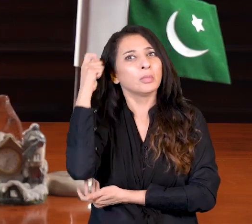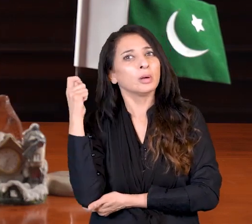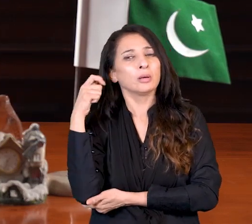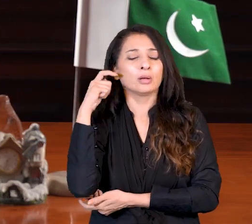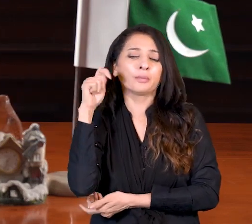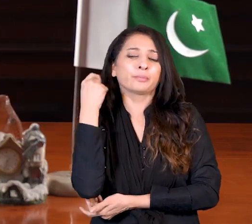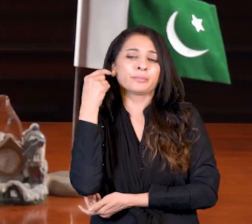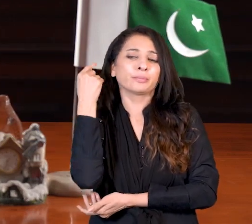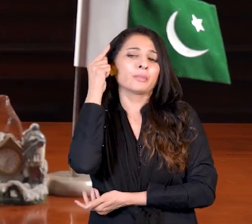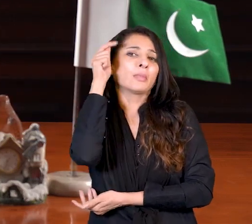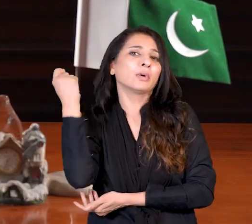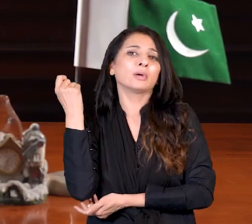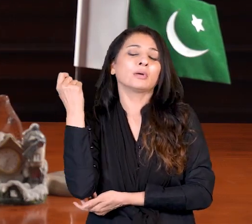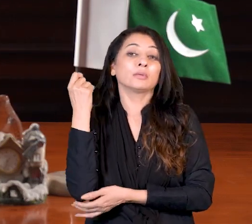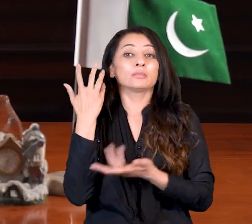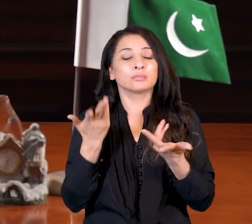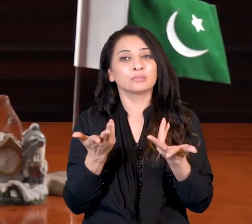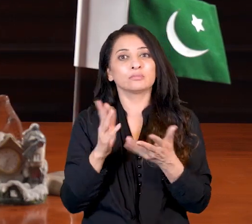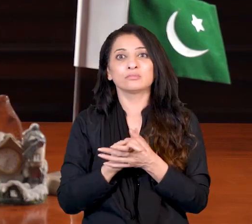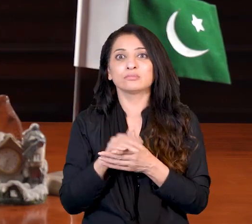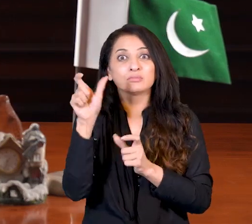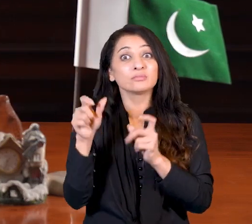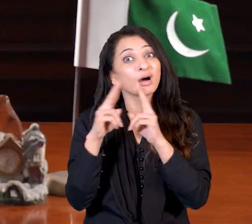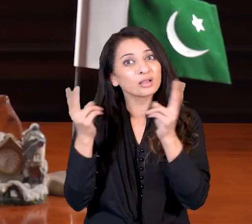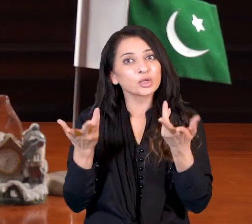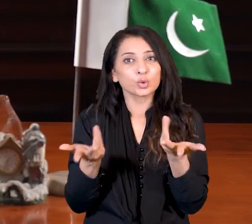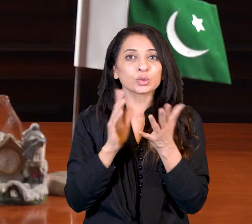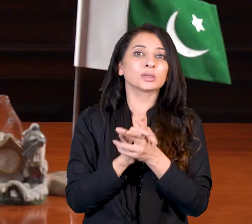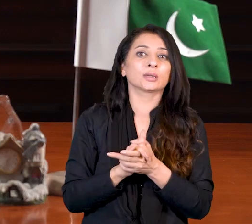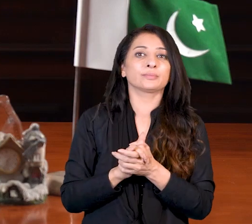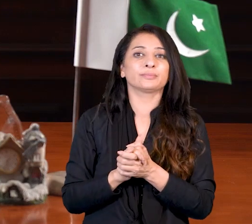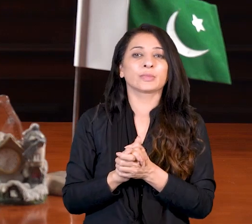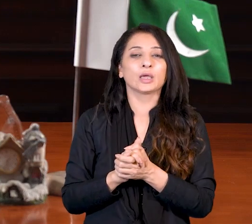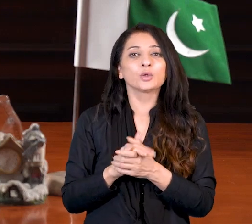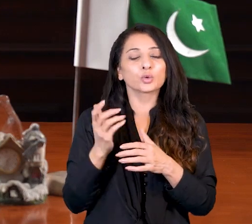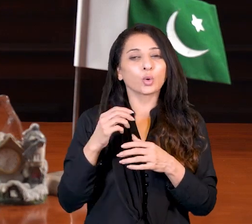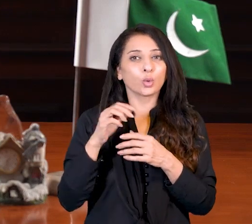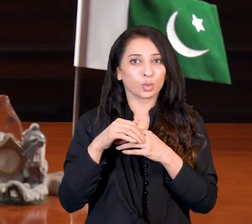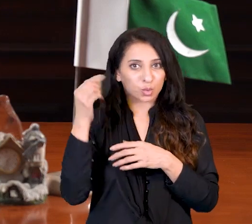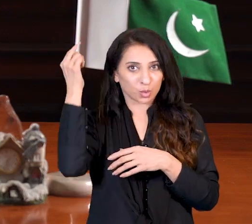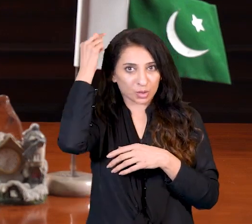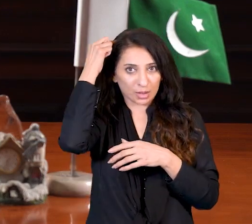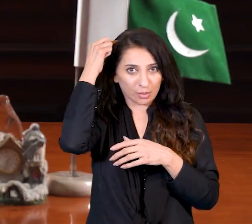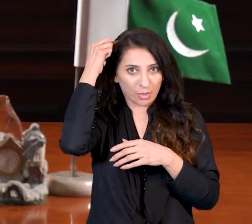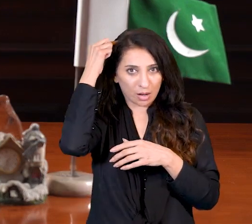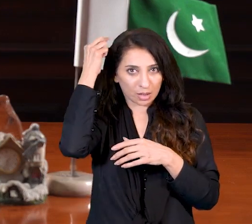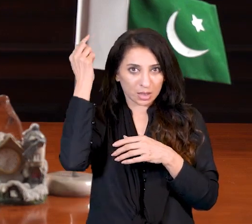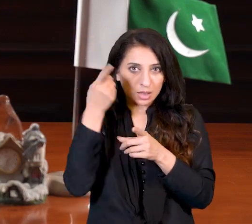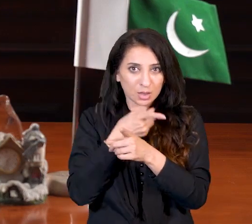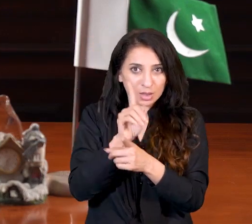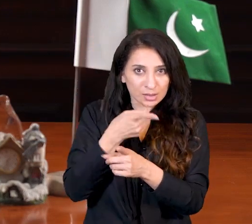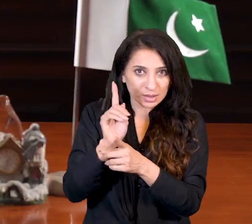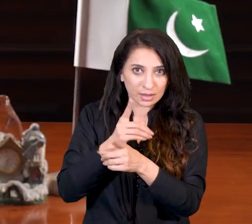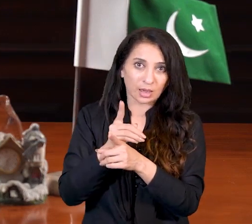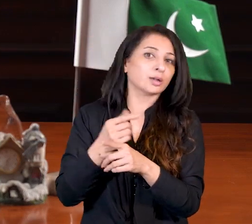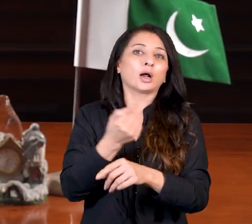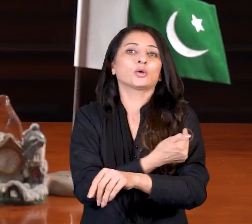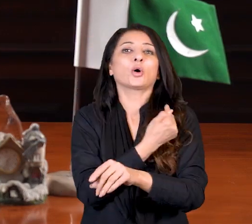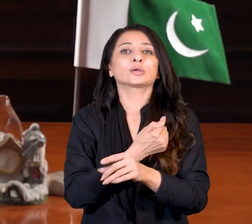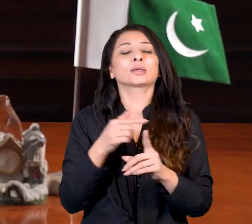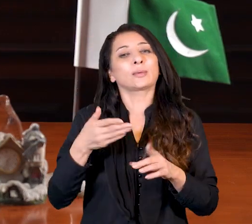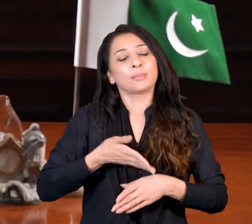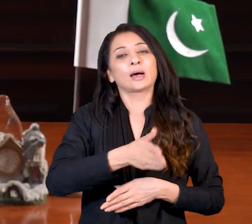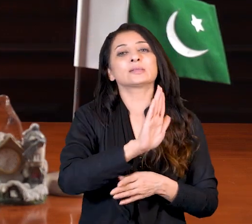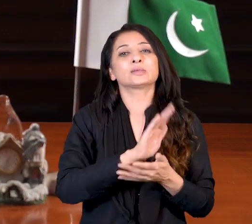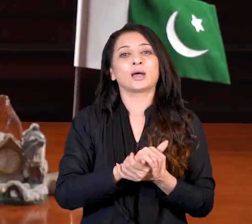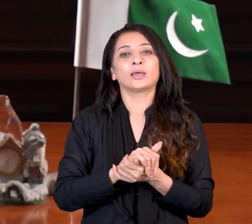फिर हैबिट ब्रेकिंग थेरेपी आती हैं या फिर साइकोलॉजिकल थेरेपीज़ आती हैं। तो इसको कोई टैबू समझ के या कोई गलत